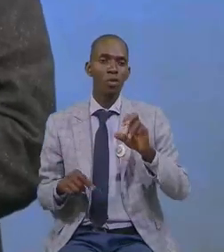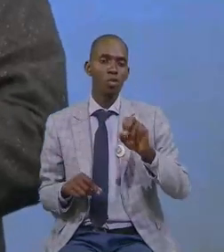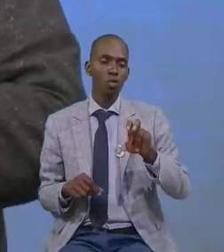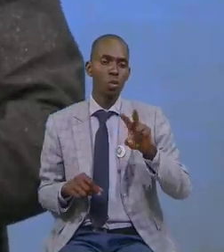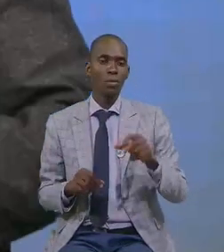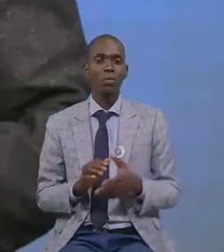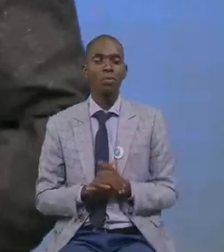12.